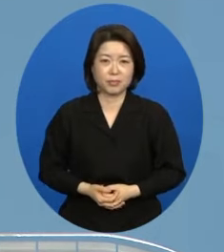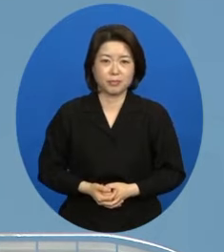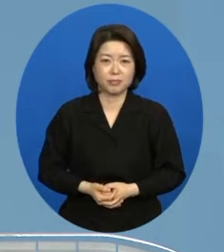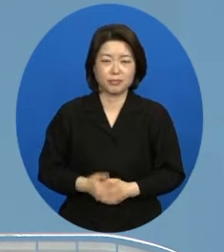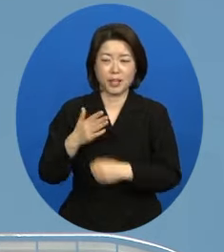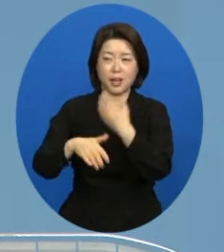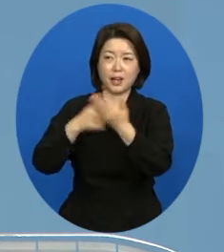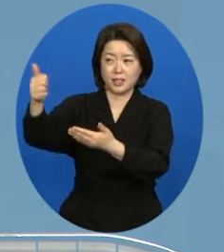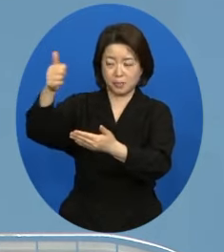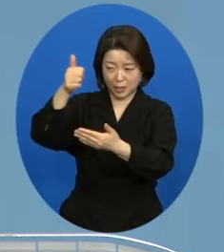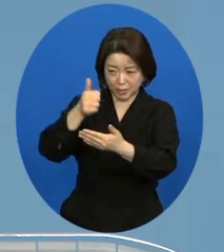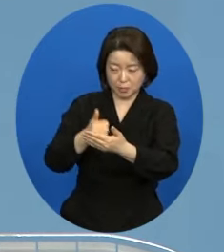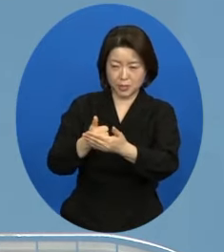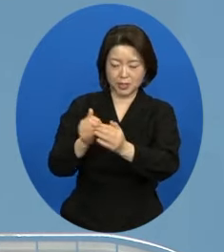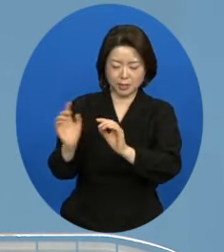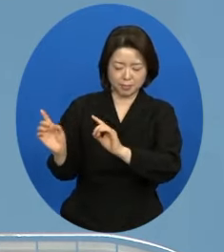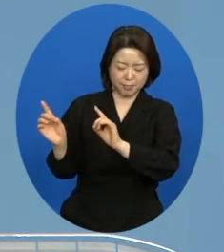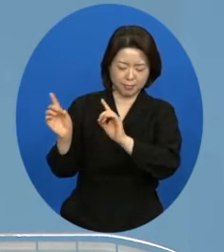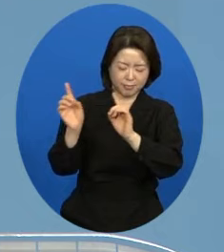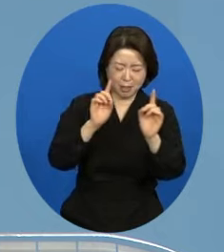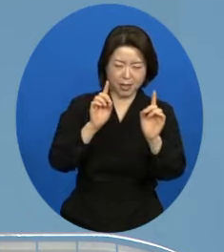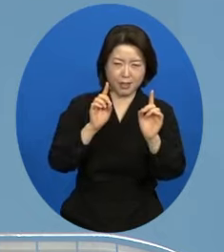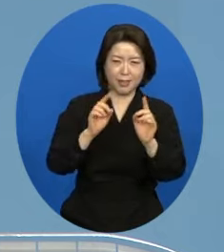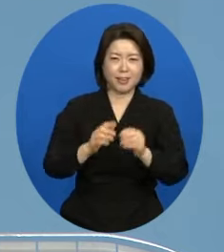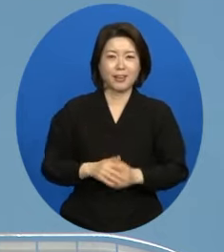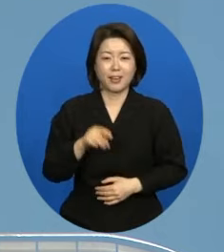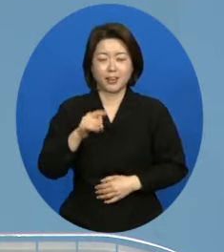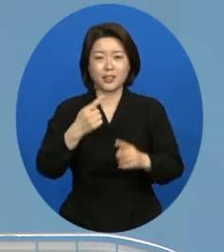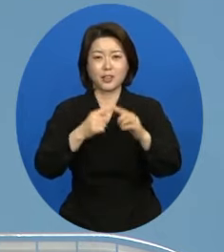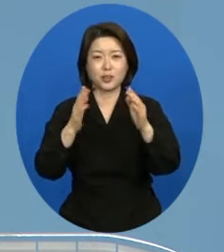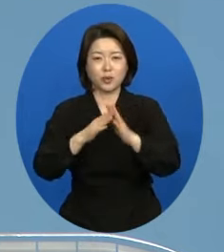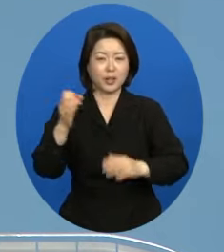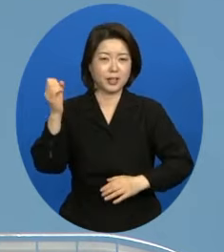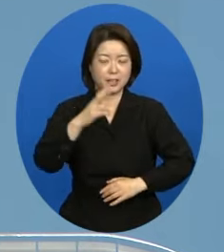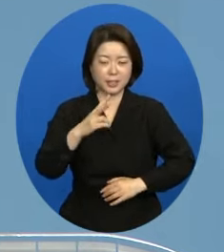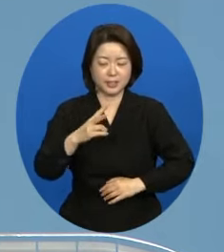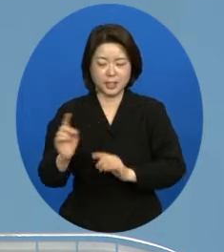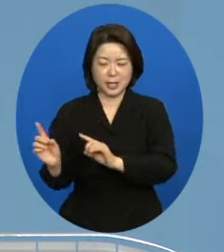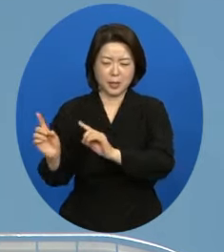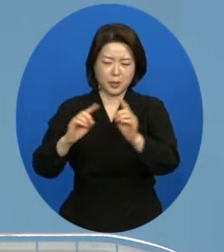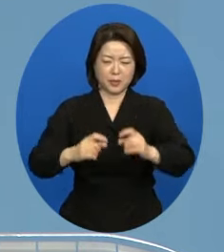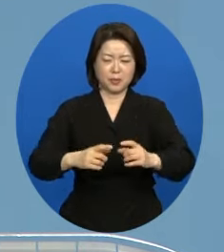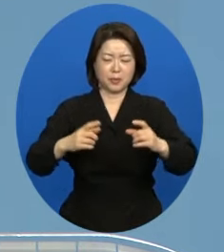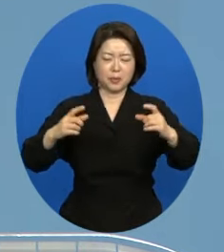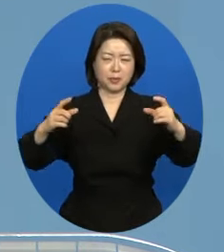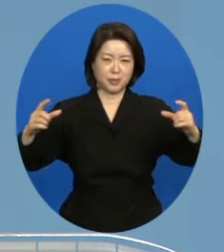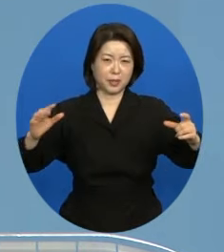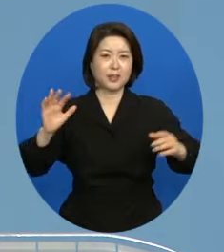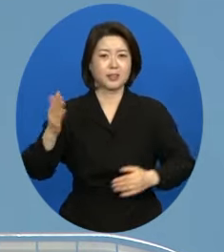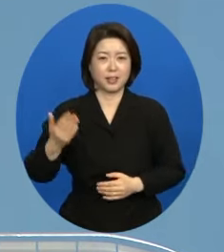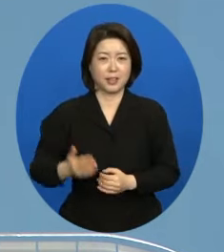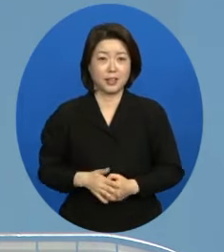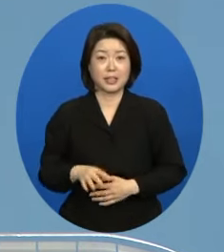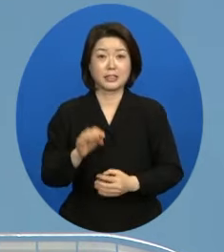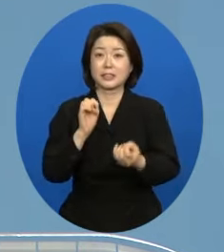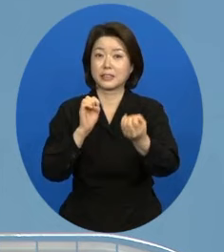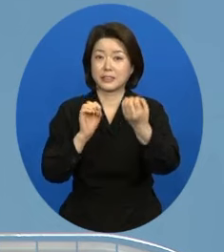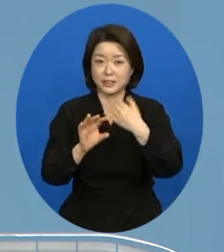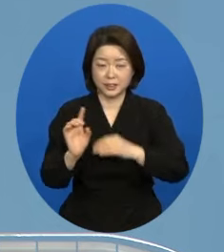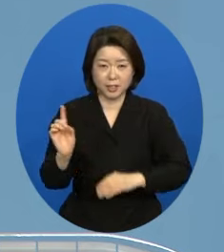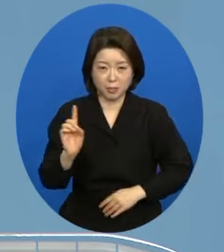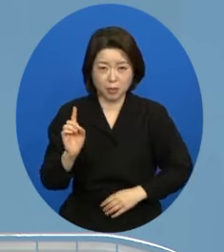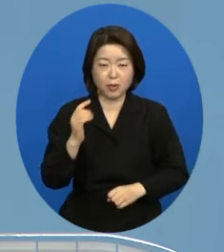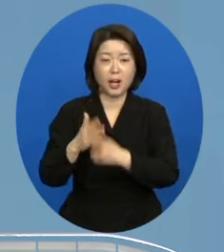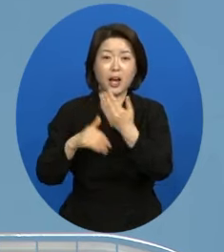임재가 회복이 되면서이 교회가 다시 살아나게 되는 거예요 그 응답으로서